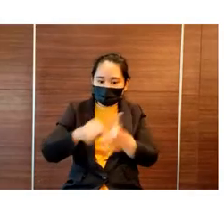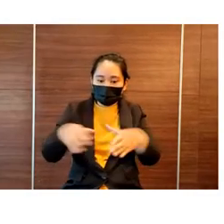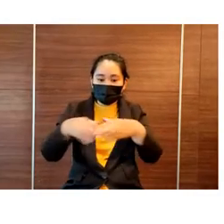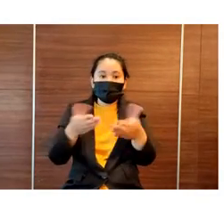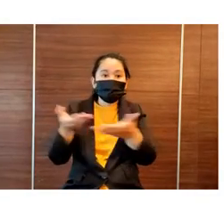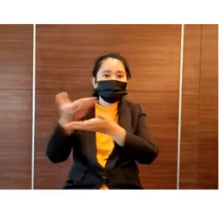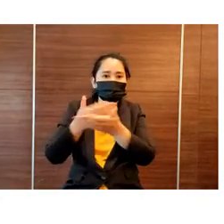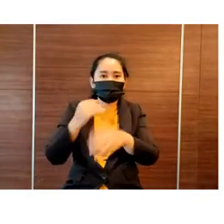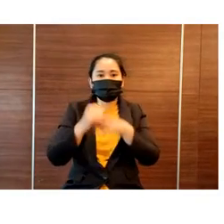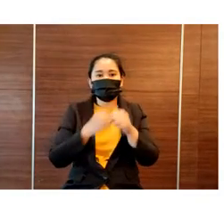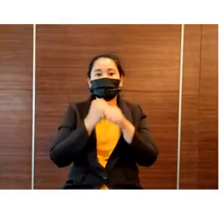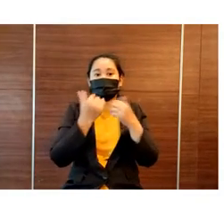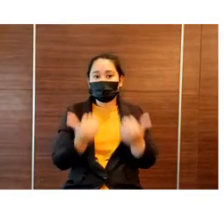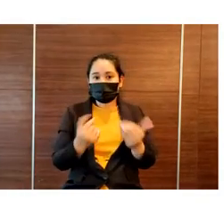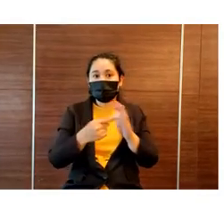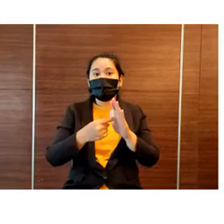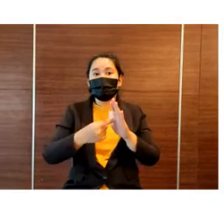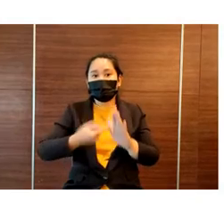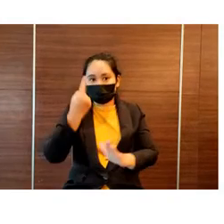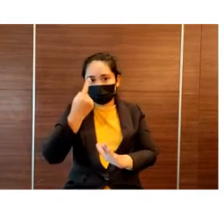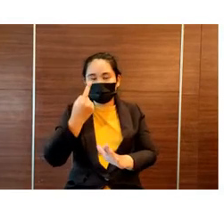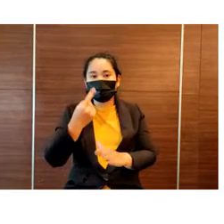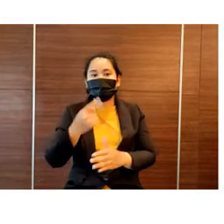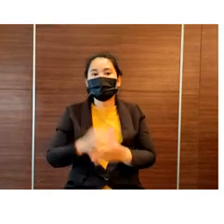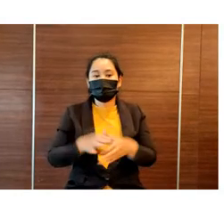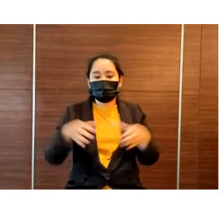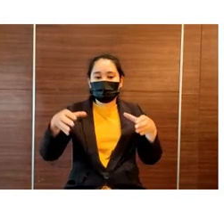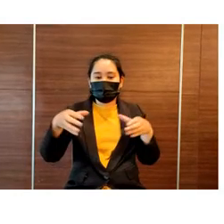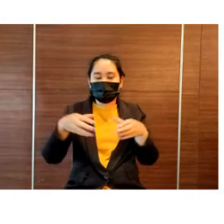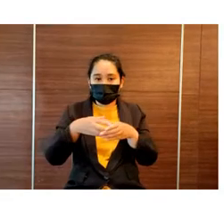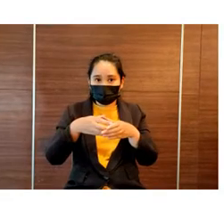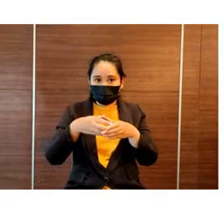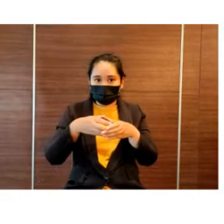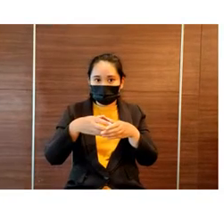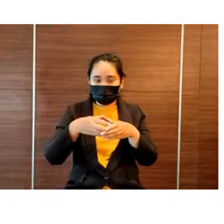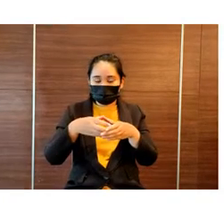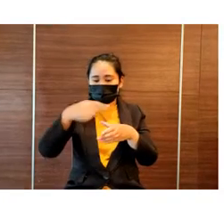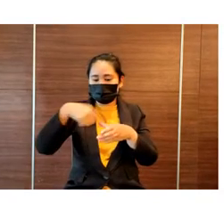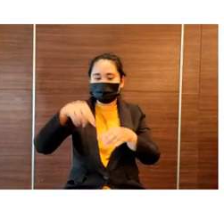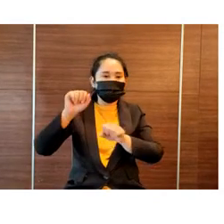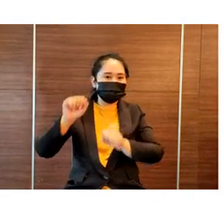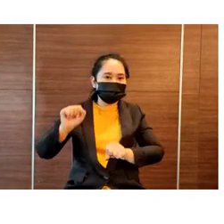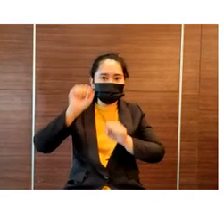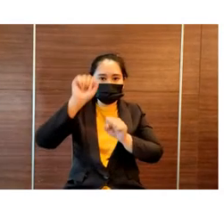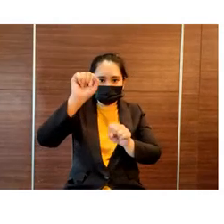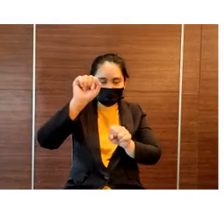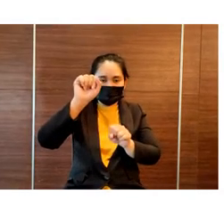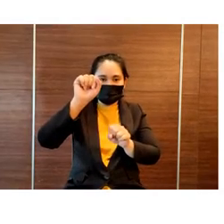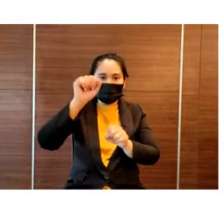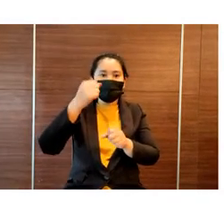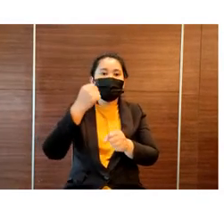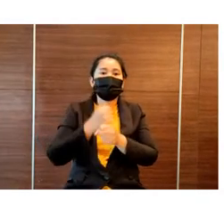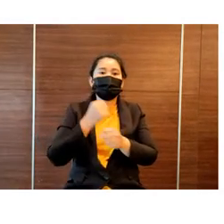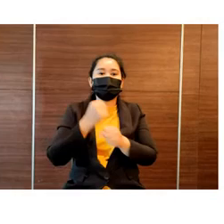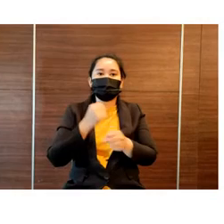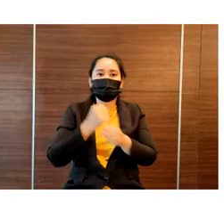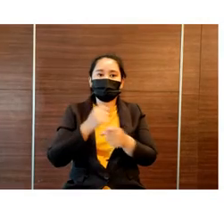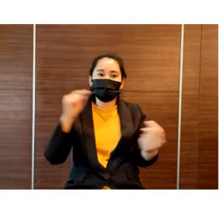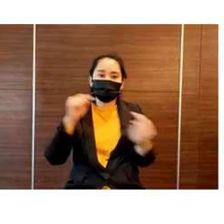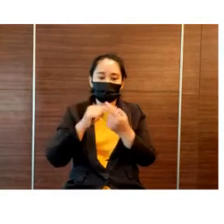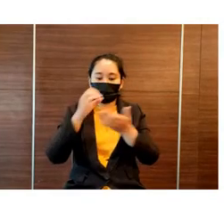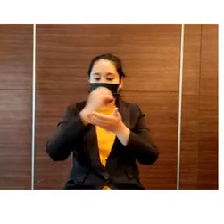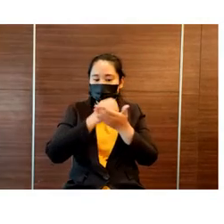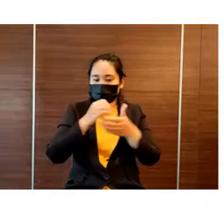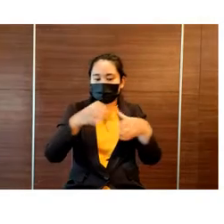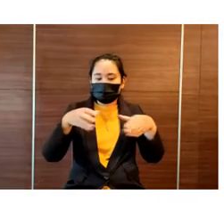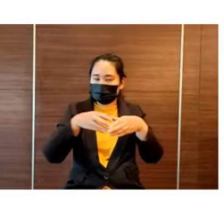จะบอกว่าปีนี้เป็นปีแรกที่ทางฟ้าสีรุ้งเนี่ยประกาศ ว่าจะทำงานเคมเซ็ก MSM